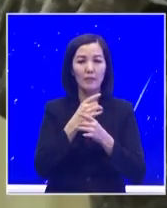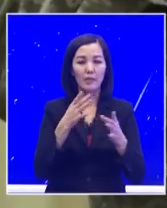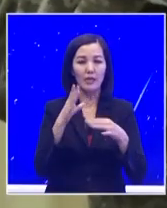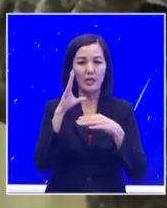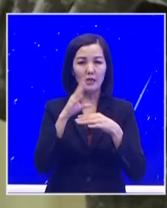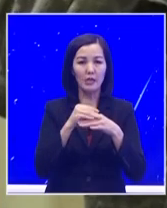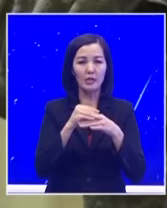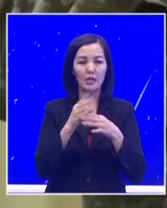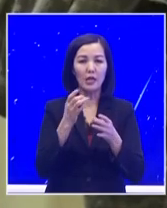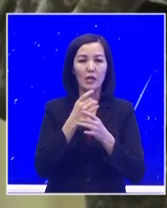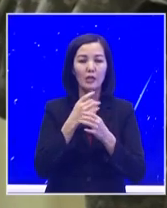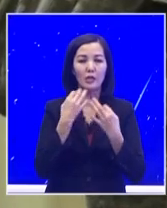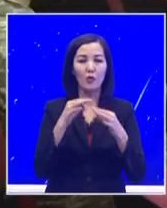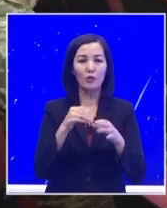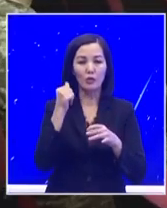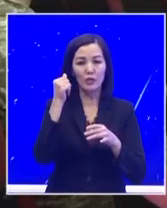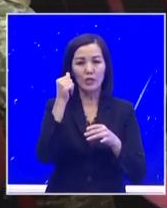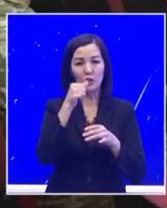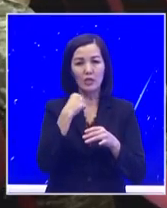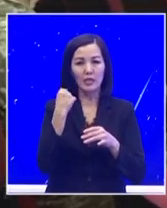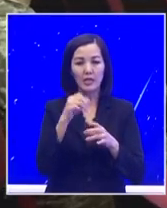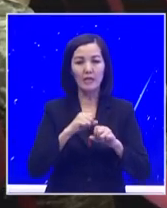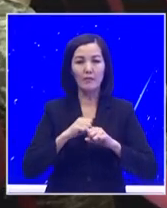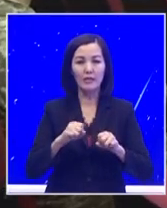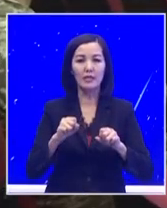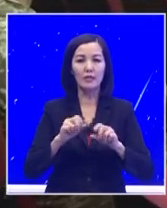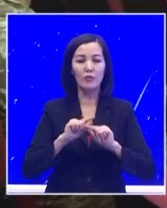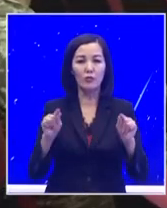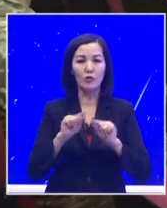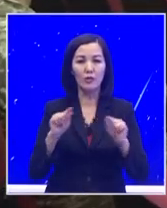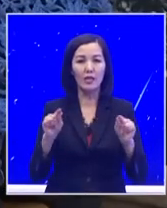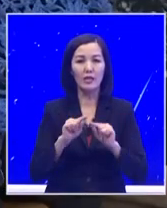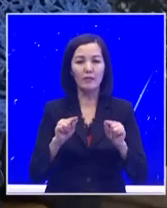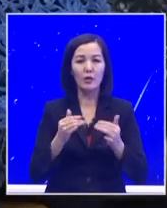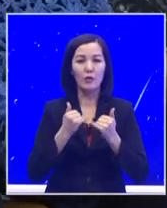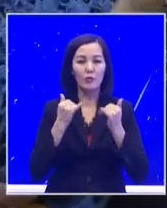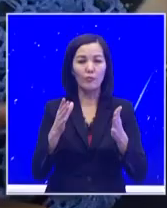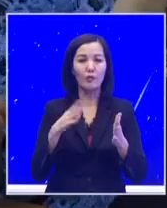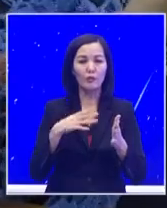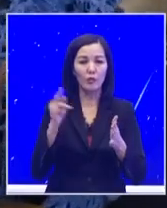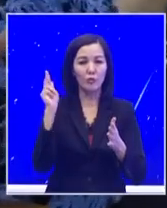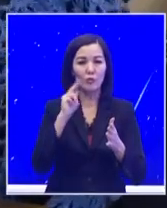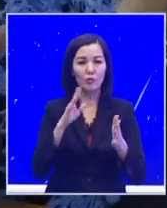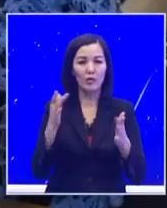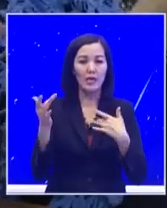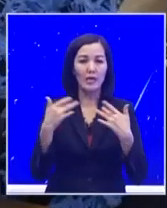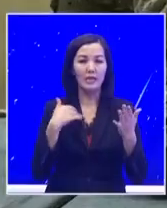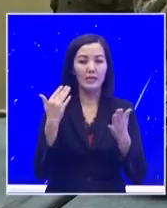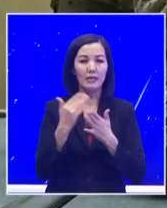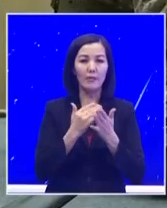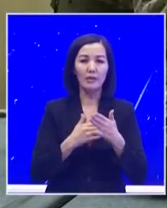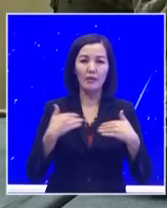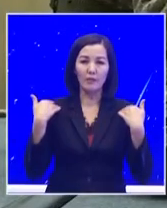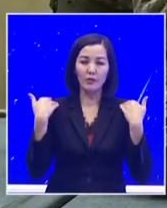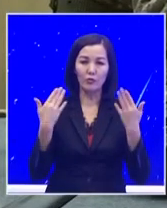мерекелік кеш. Онда тәуелсіздік жолында күрескен батырлардың ерлігі ұлықталып, майдангерлерге құрмет көрсетілді. Оқушылар концерттік